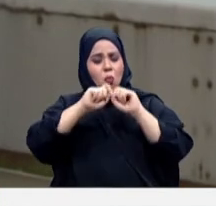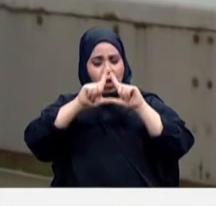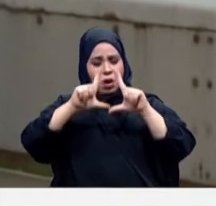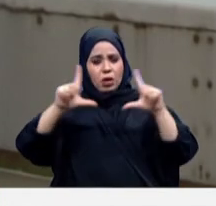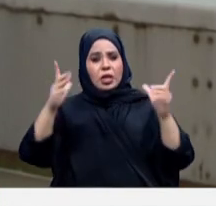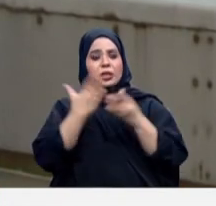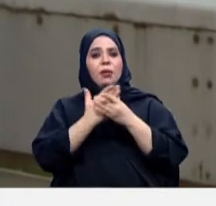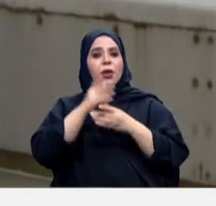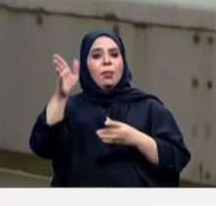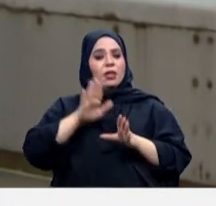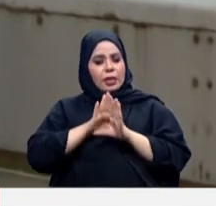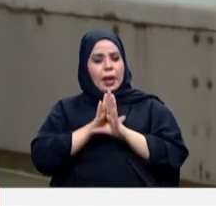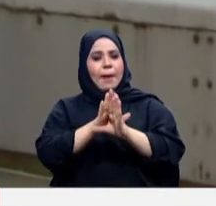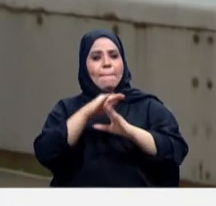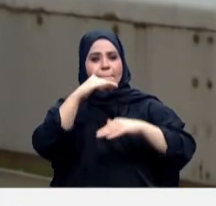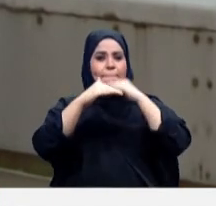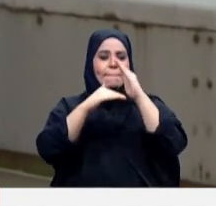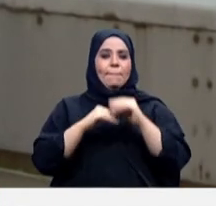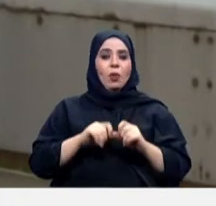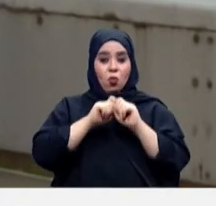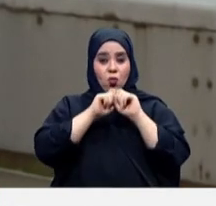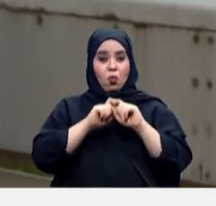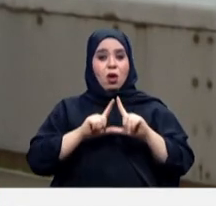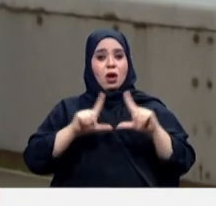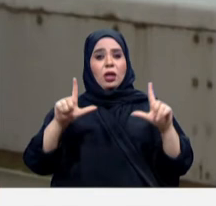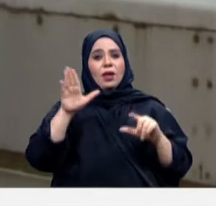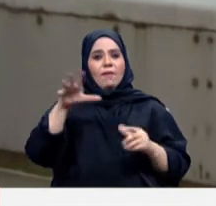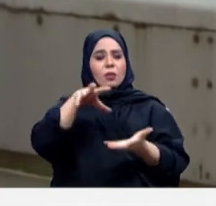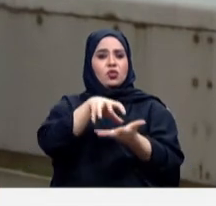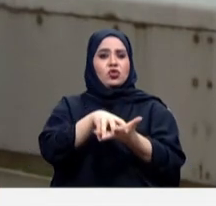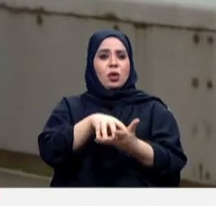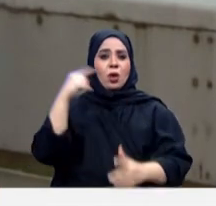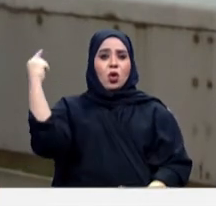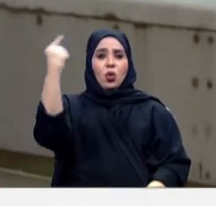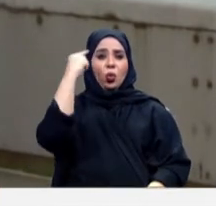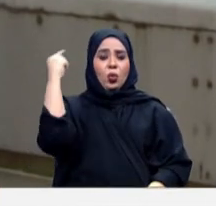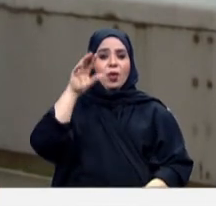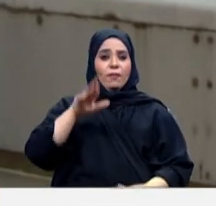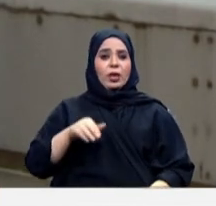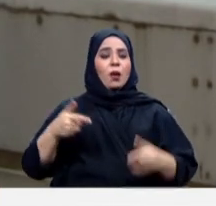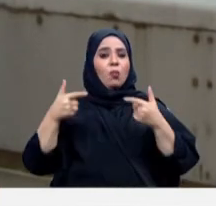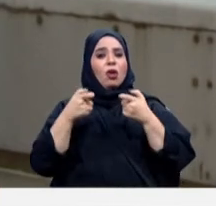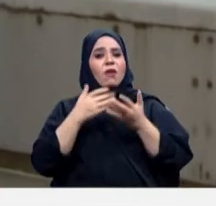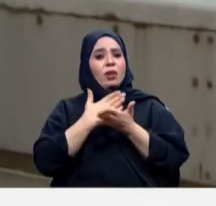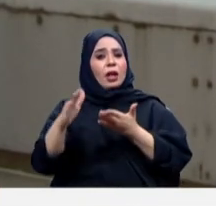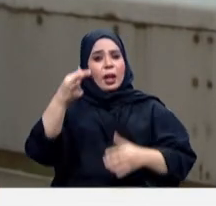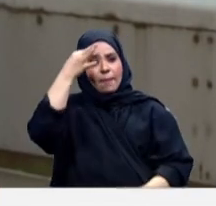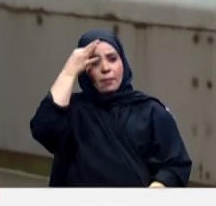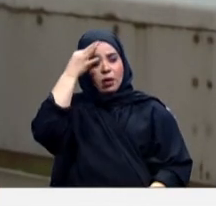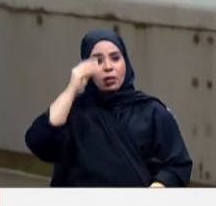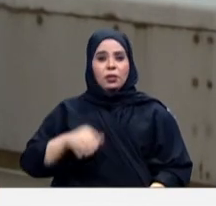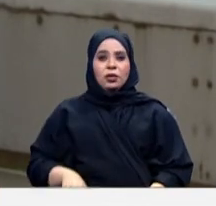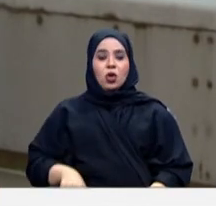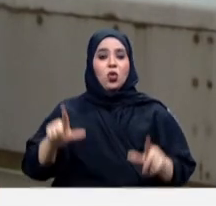المستدامة، وانعكاسا على دورها القوي وسط المجتمع الدولي في مجال مكافحة الأمراض غير السارية.